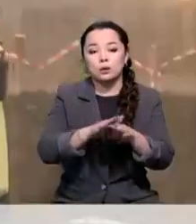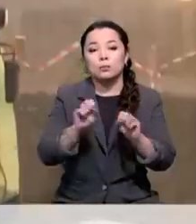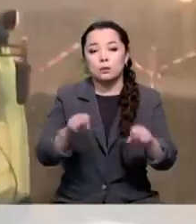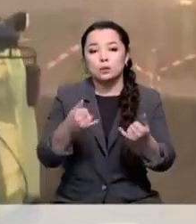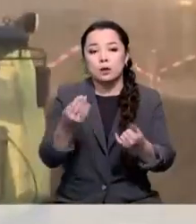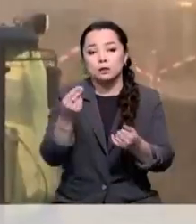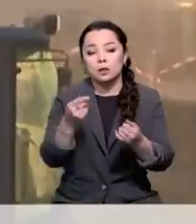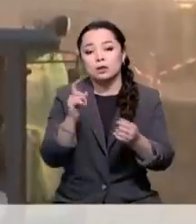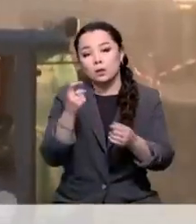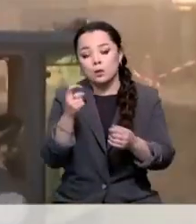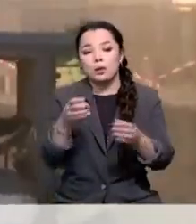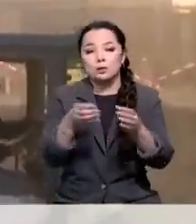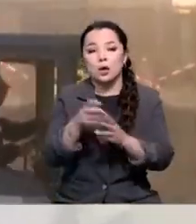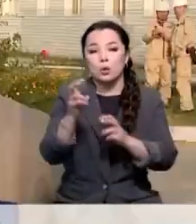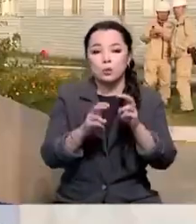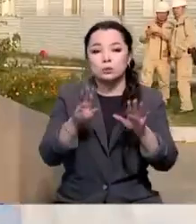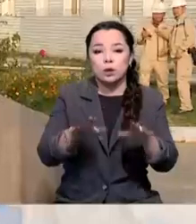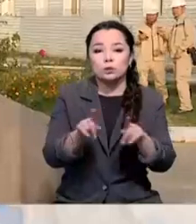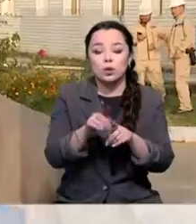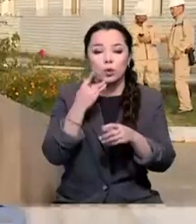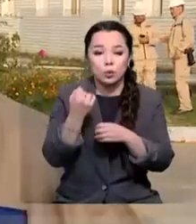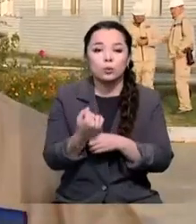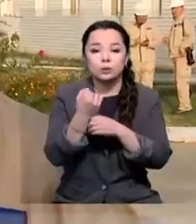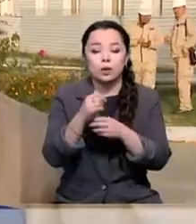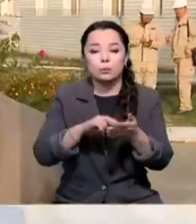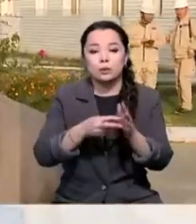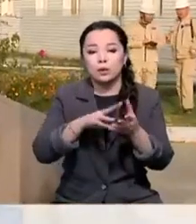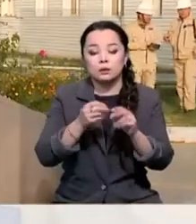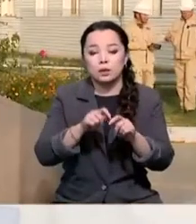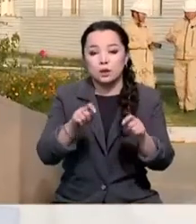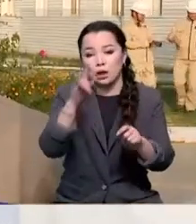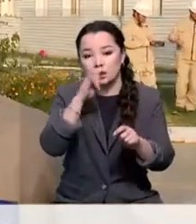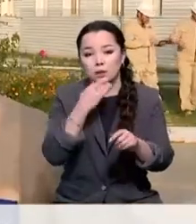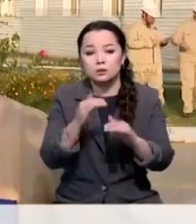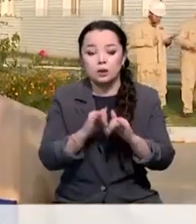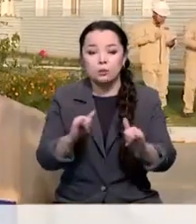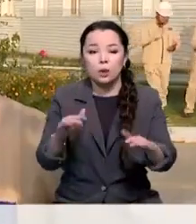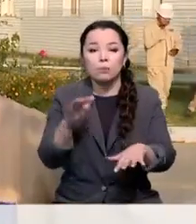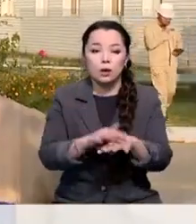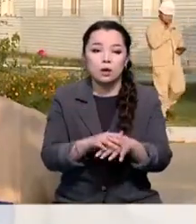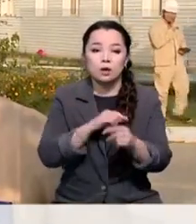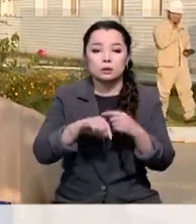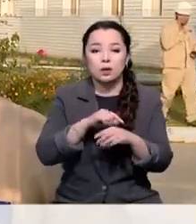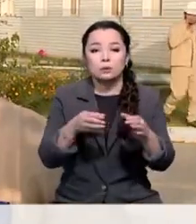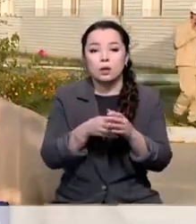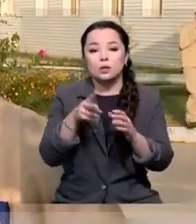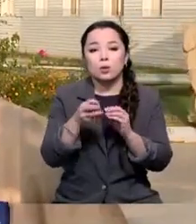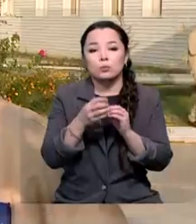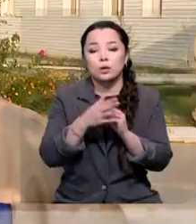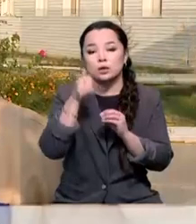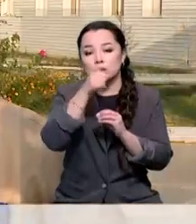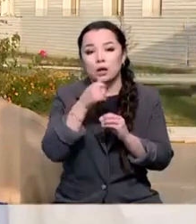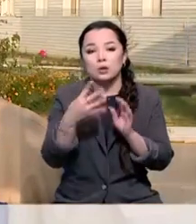қатар қаржы химия өнеркәсібіндегі кәсіпорындарды қолдау мақсатында бөлінді. Мысалы, Қазақстанның даму банкі бұл кәсіпорынға 2015